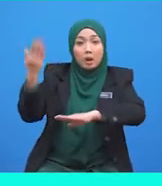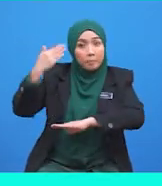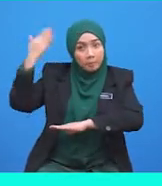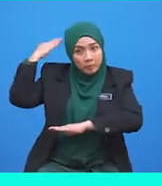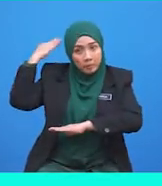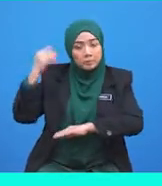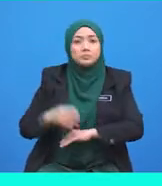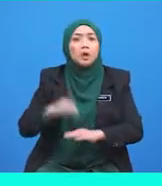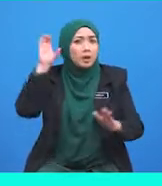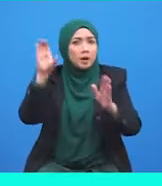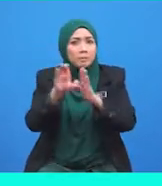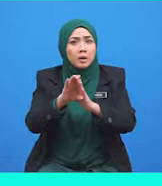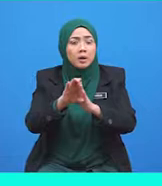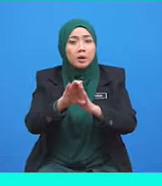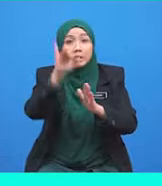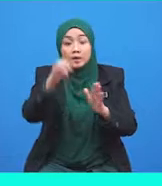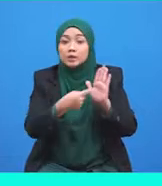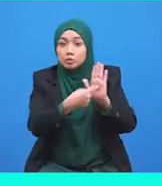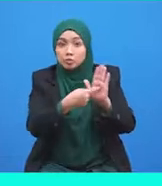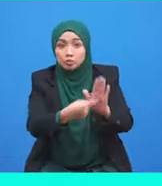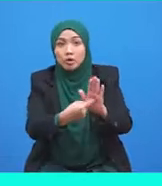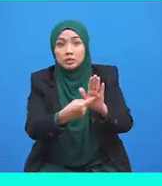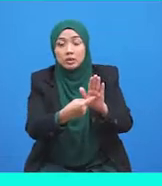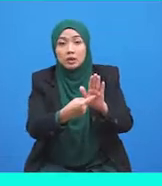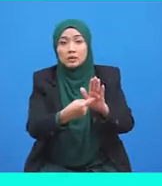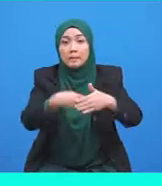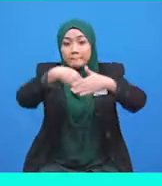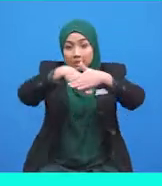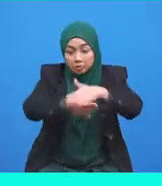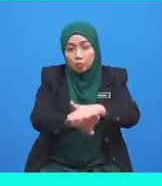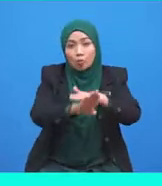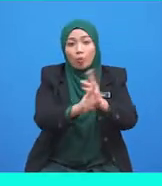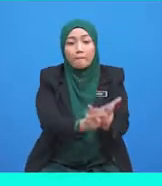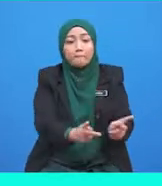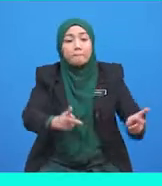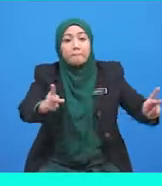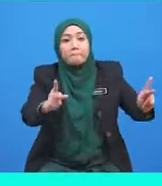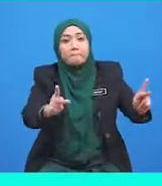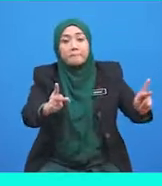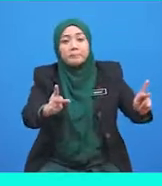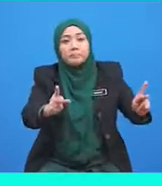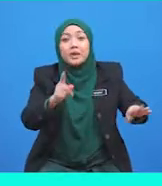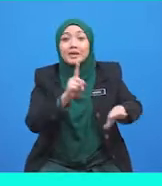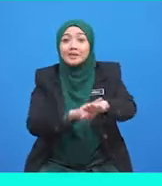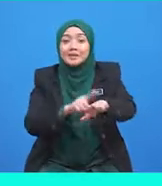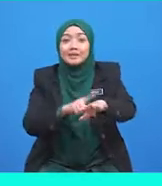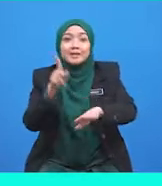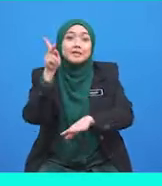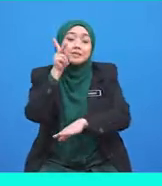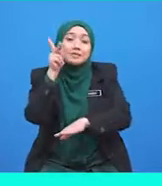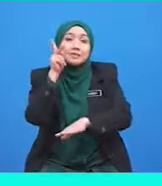ini menunjukkan pengebumian memanjang di Gua Chia, Kelantan. Manakala gambar